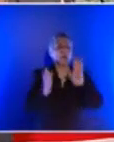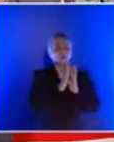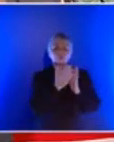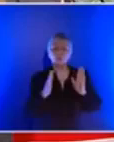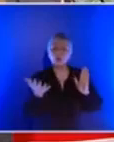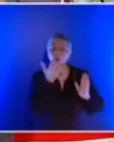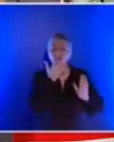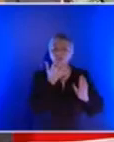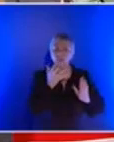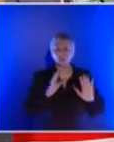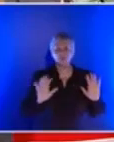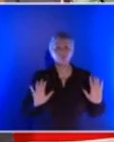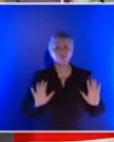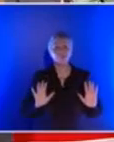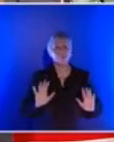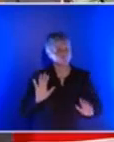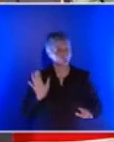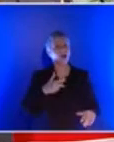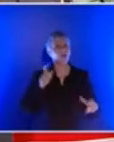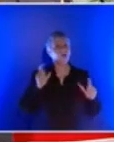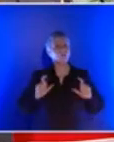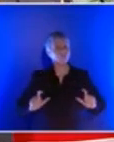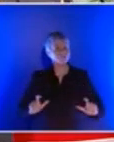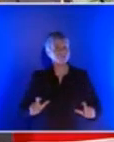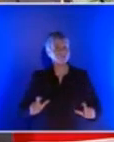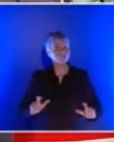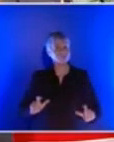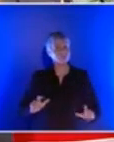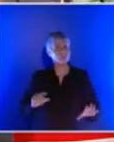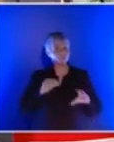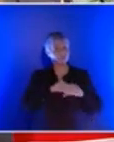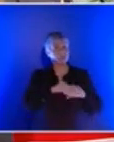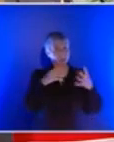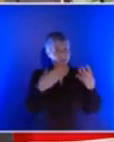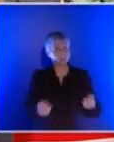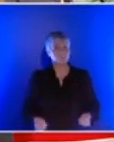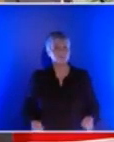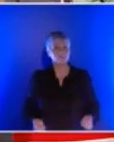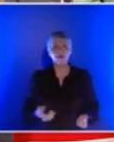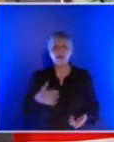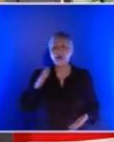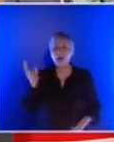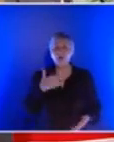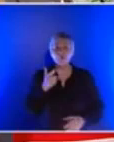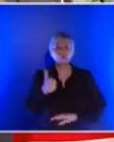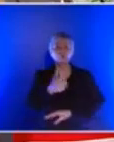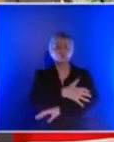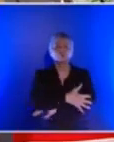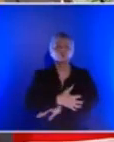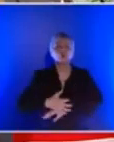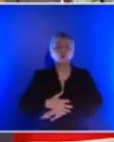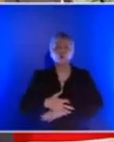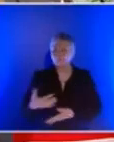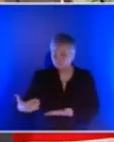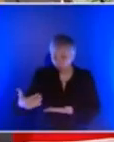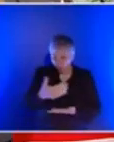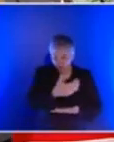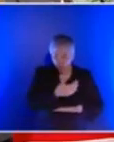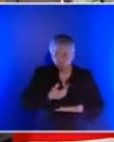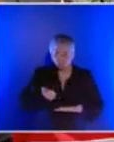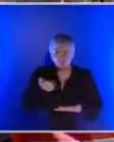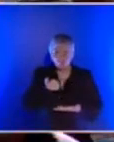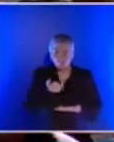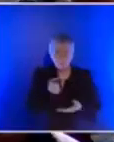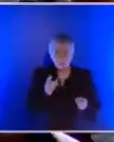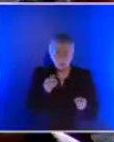εισοδήματα. Γιατί μεγάλη μερίδα των πολιτών, με φτωχά ή χαμηλά εισοδήματα, όχι μόνο δεν θα συμμετέχουν